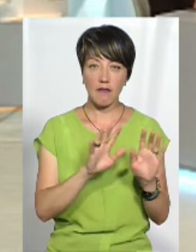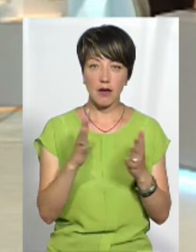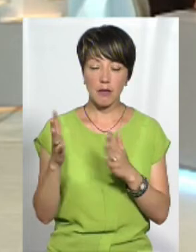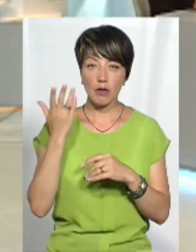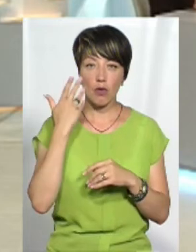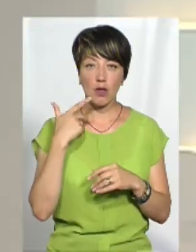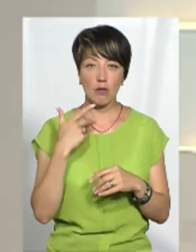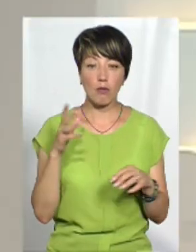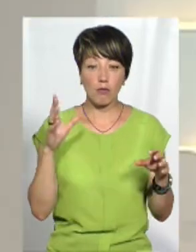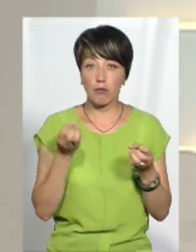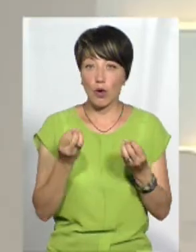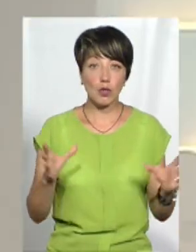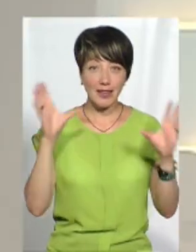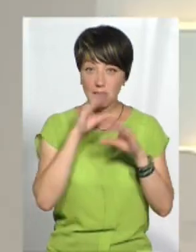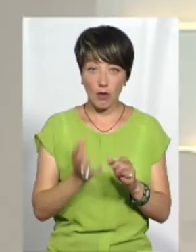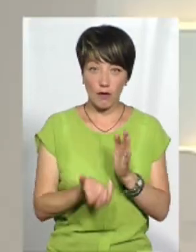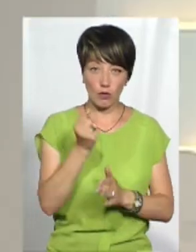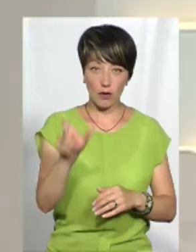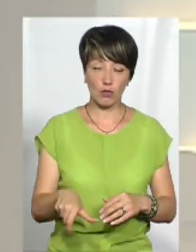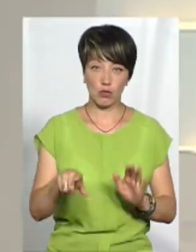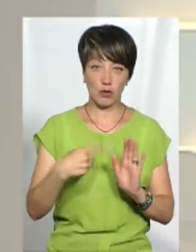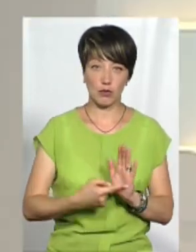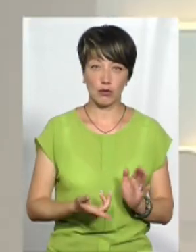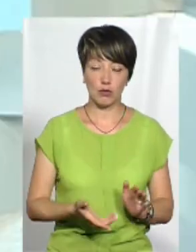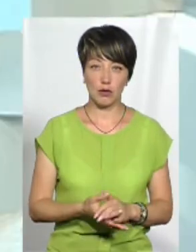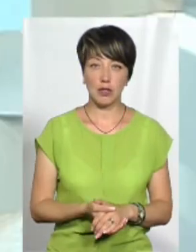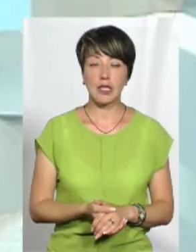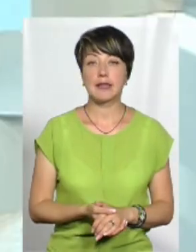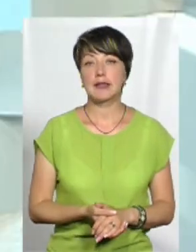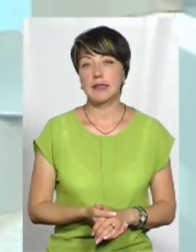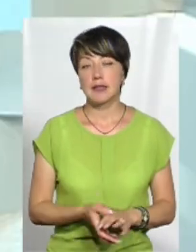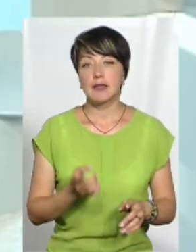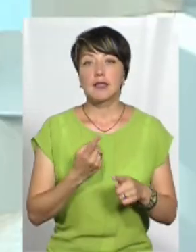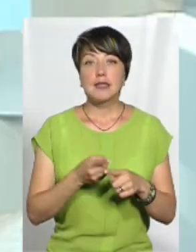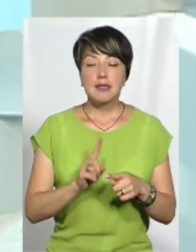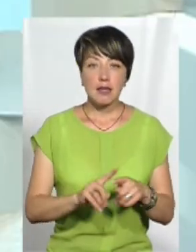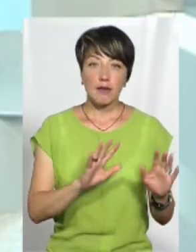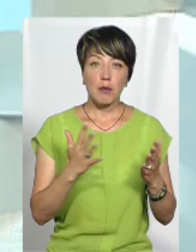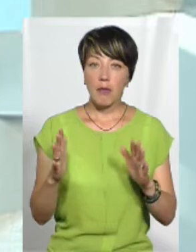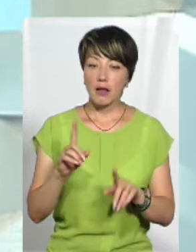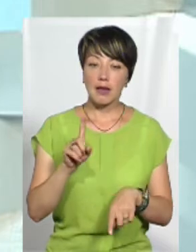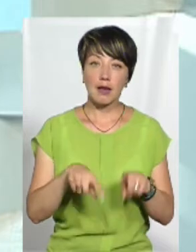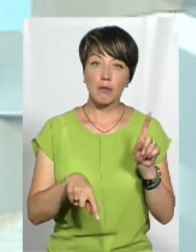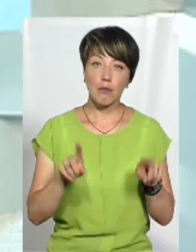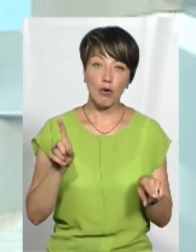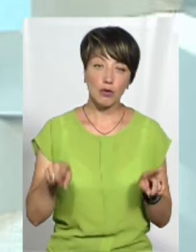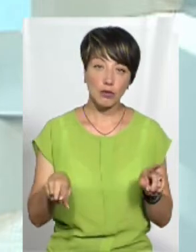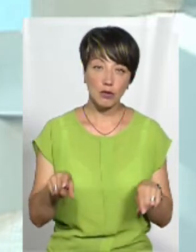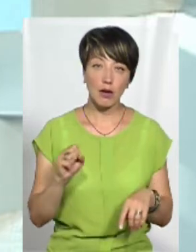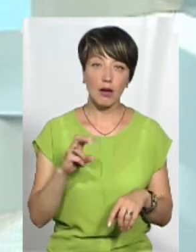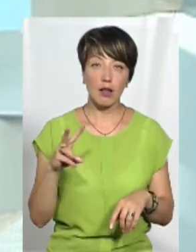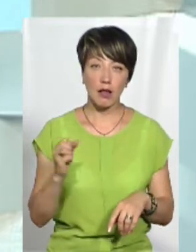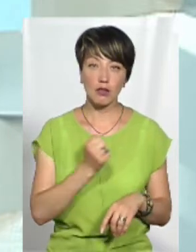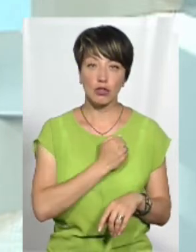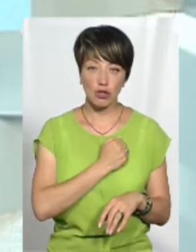випадків, коли просто не встигають людину врятувати? Ну, ці випадки поодинокі, але,